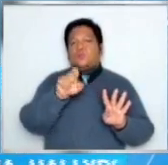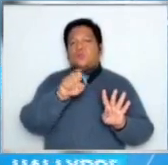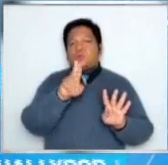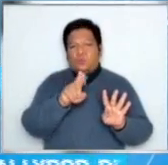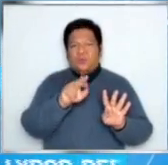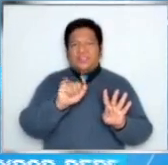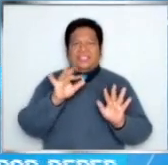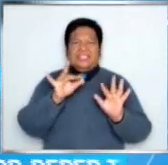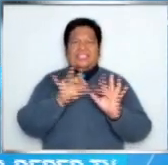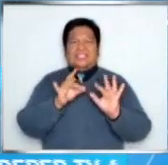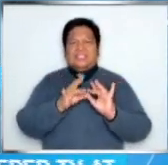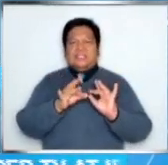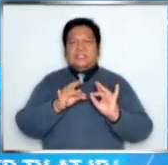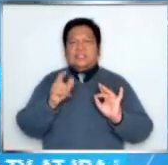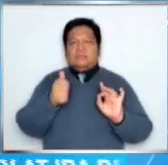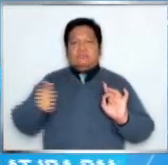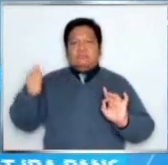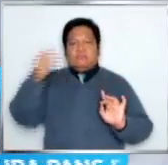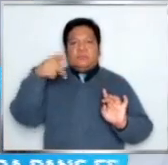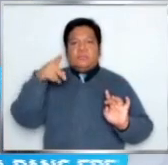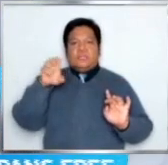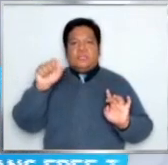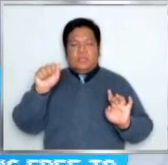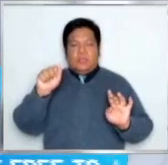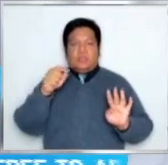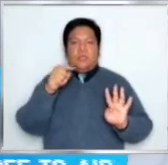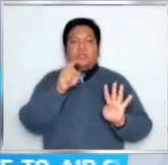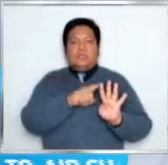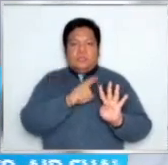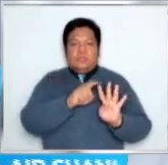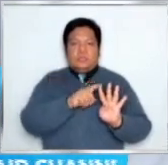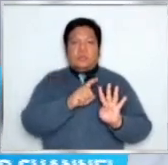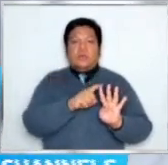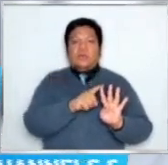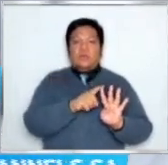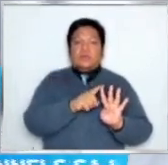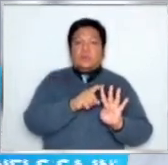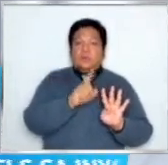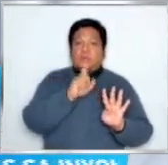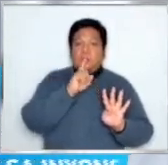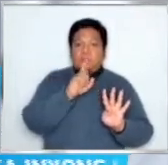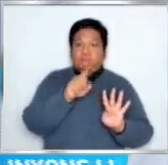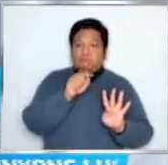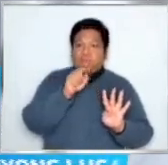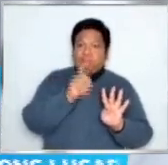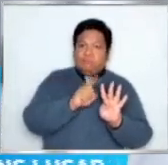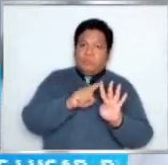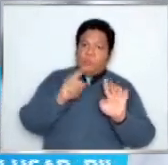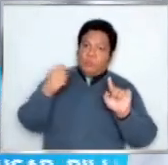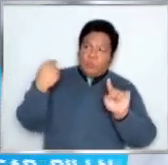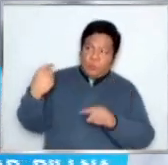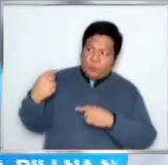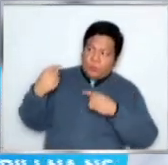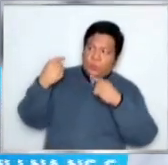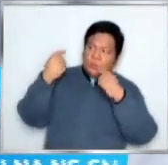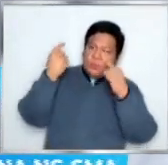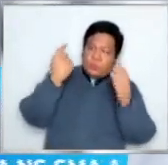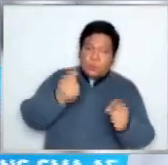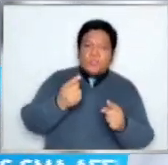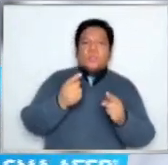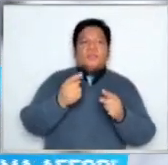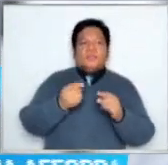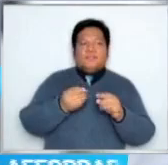Director General Villanueva. And we believe siya yung matagal na nagpipinance ng